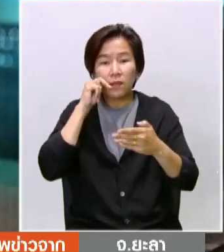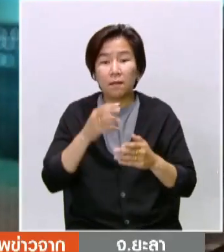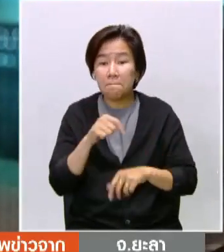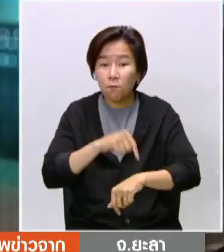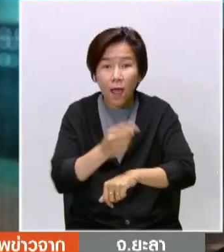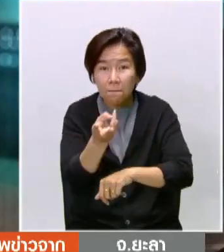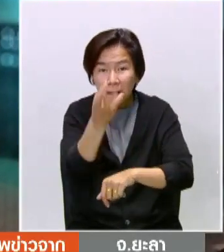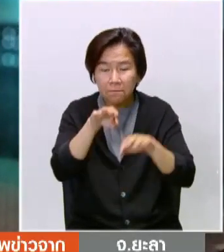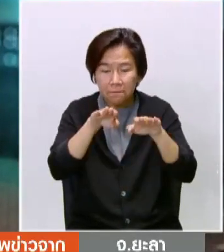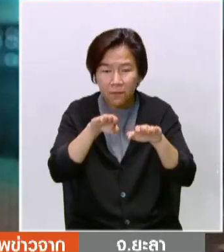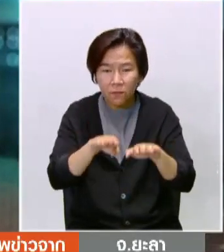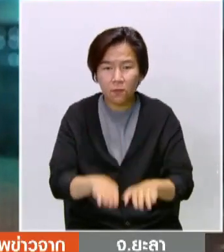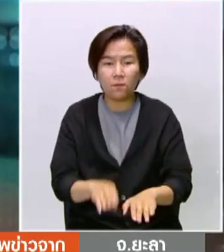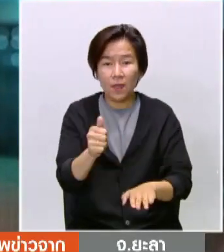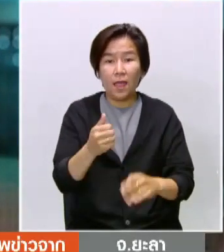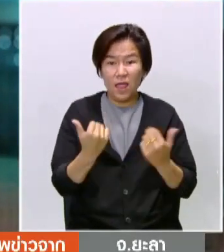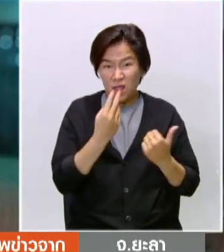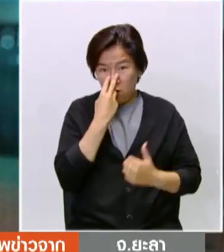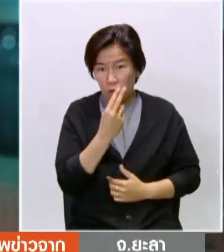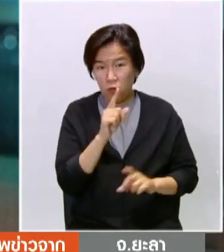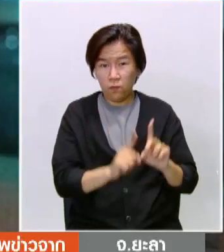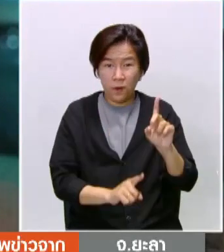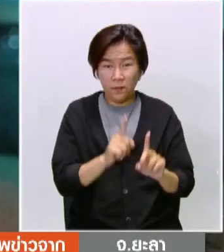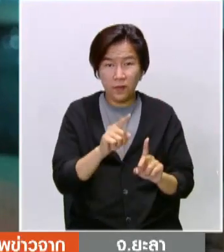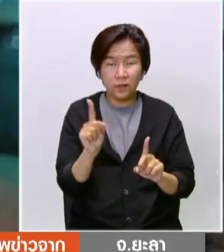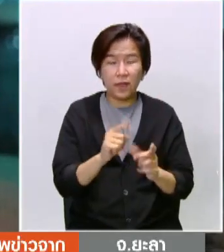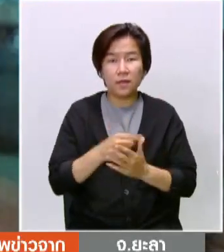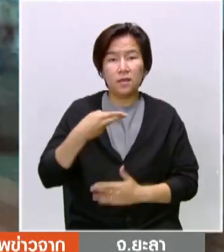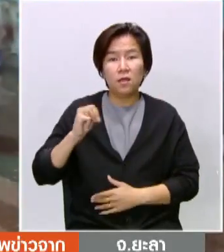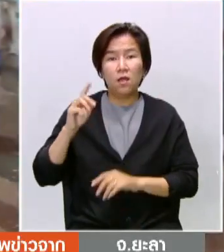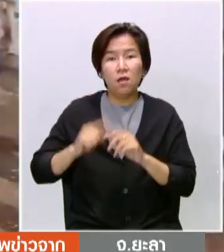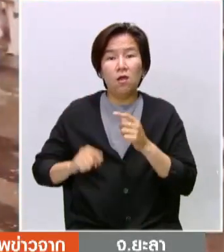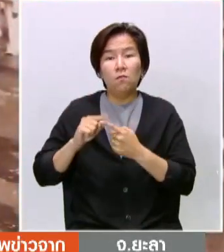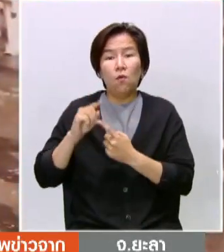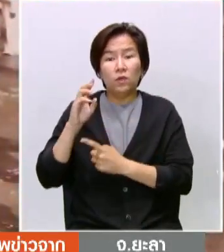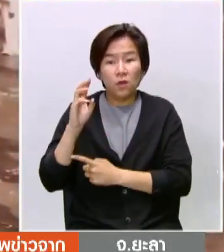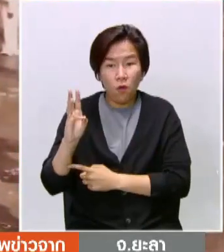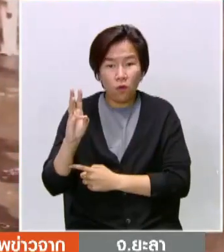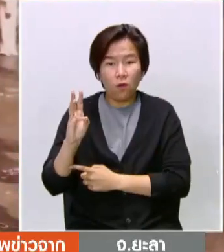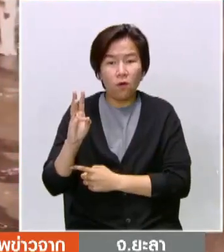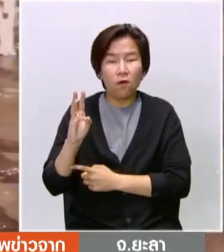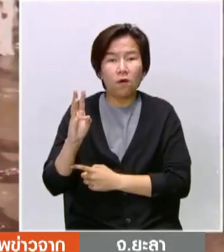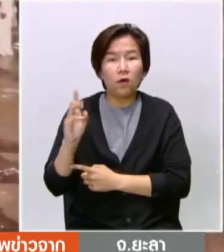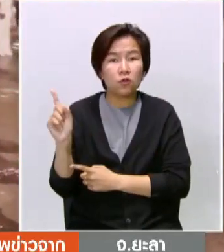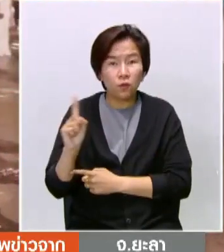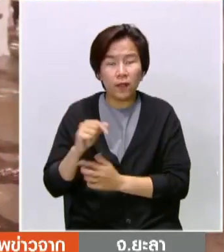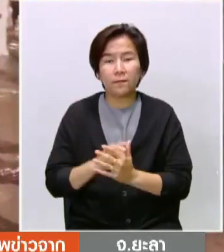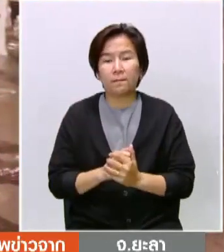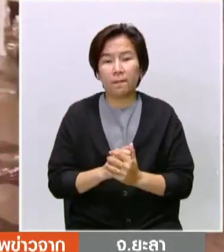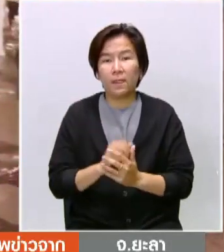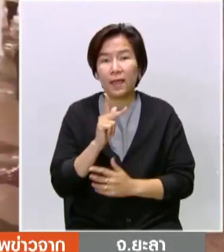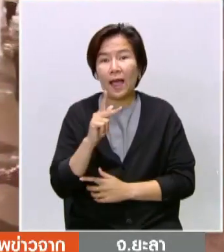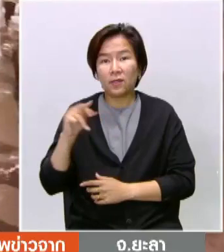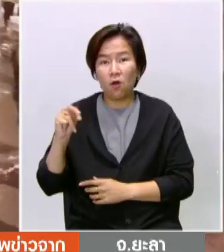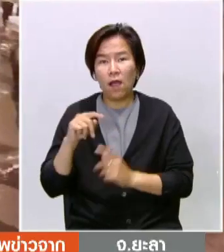ติล่าสุดจากการสำรวจเพิ่มเติมนะคะพบว่าพื้นที่หมู่6บ้านกาสังในตำบลตาน้อปูเ